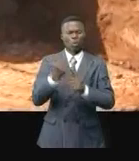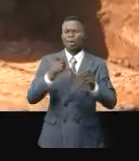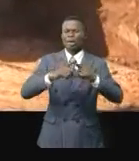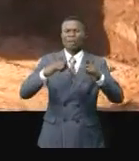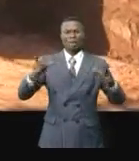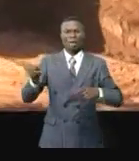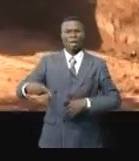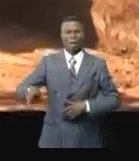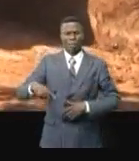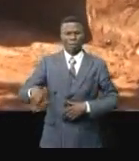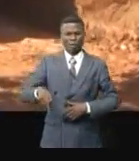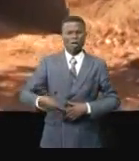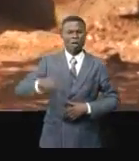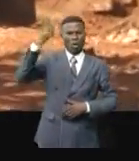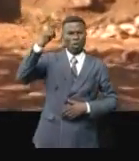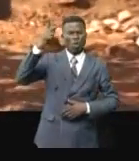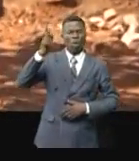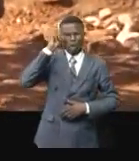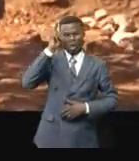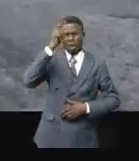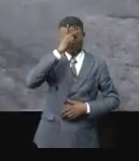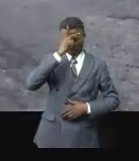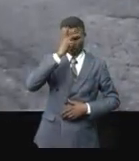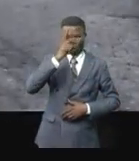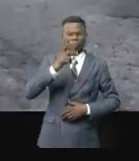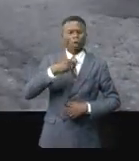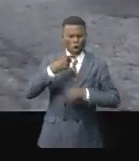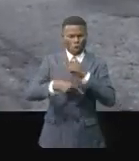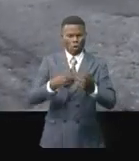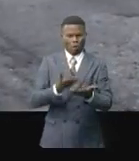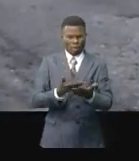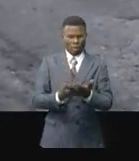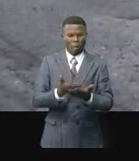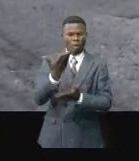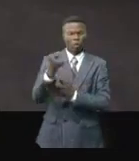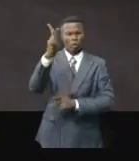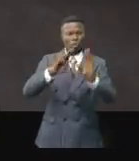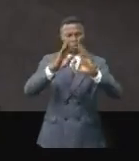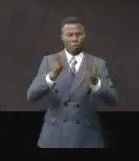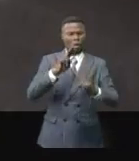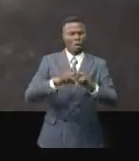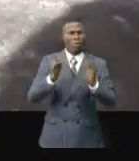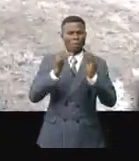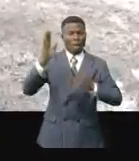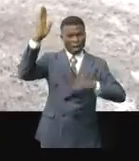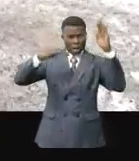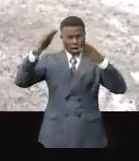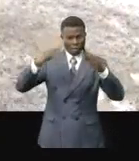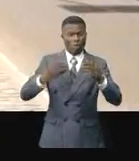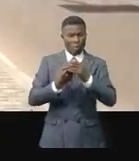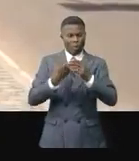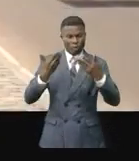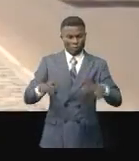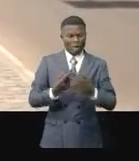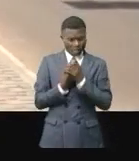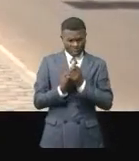la province du Haut-Katanga viennent de reprendre. Nous demandons à notre population d'être calme. La pluie est en train de terminer et d'ici là,